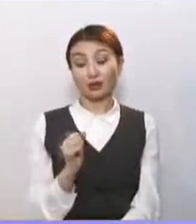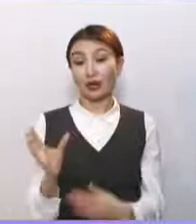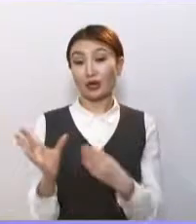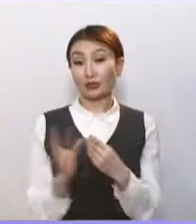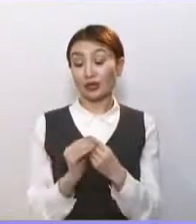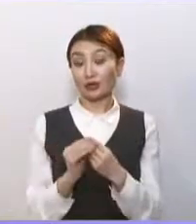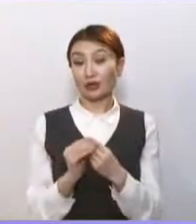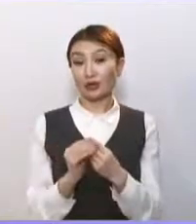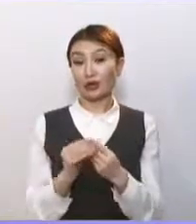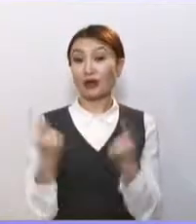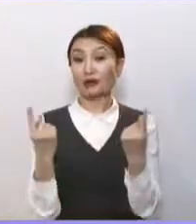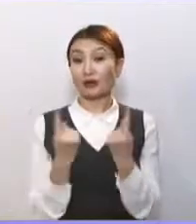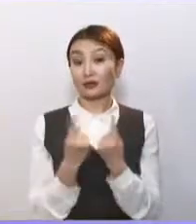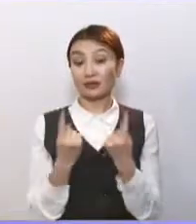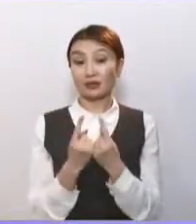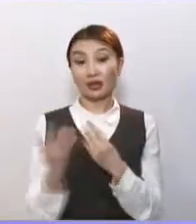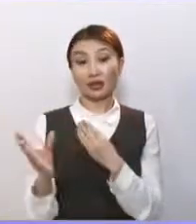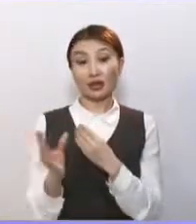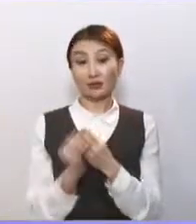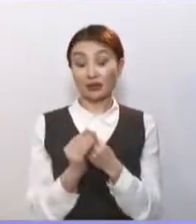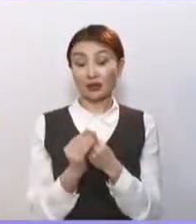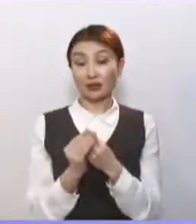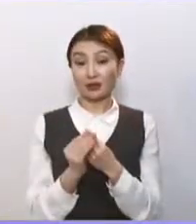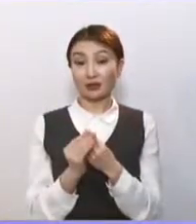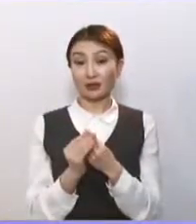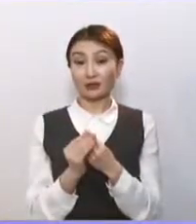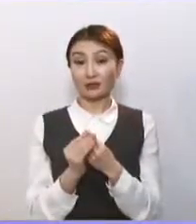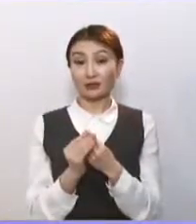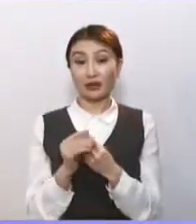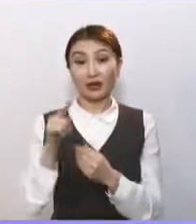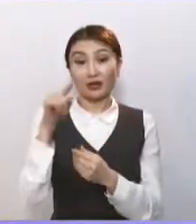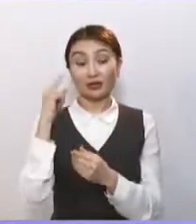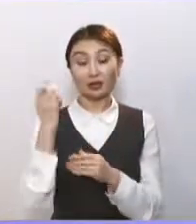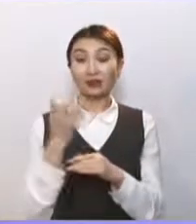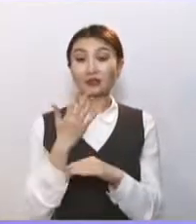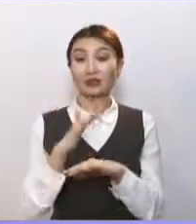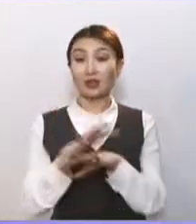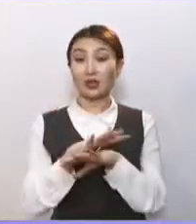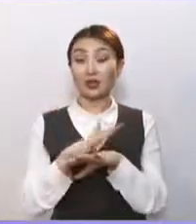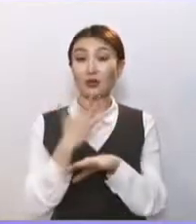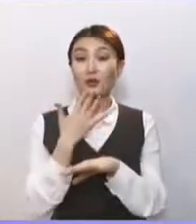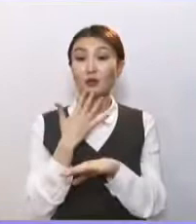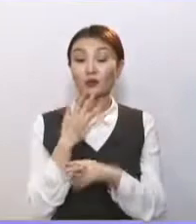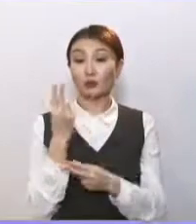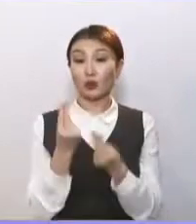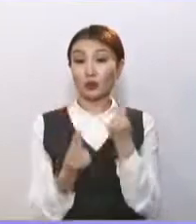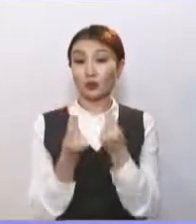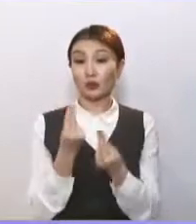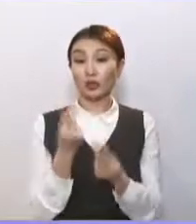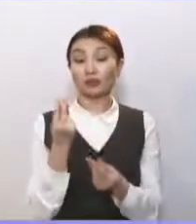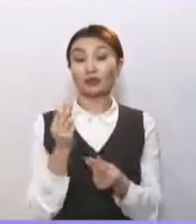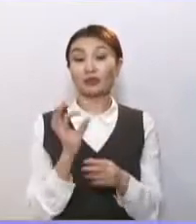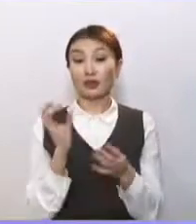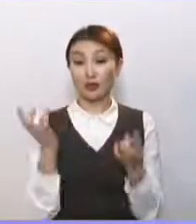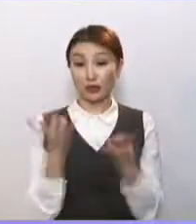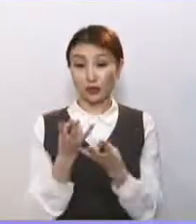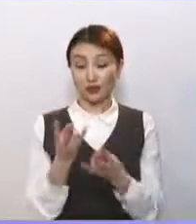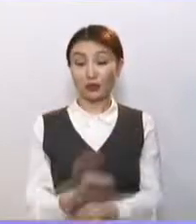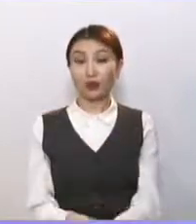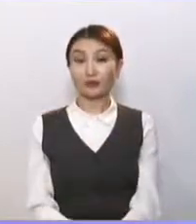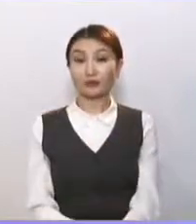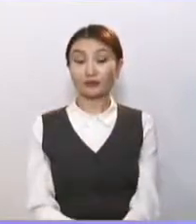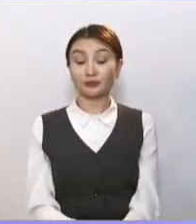менен, классташтарыңар менен кыргыздын улуттук оюндарын ойногула.